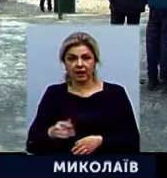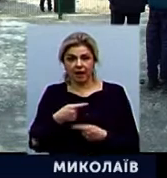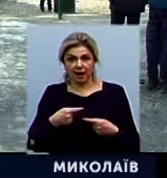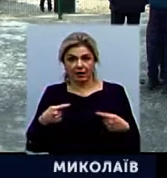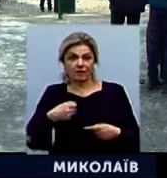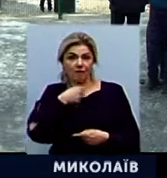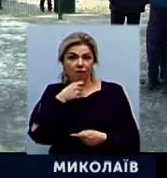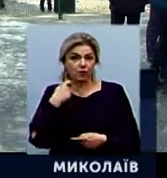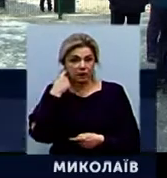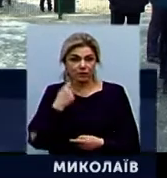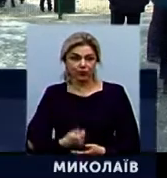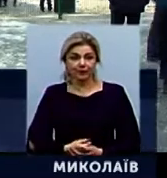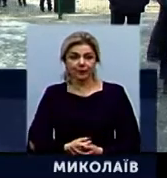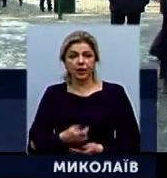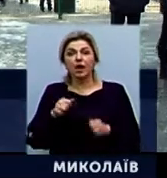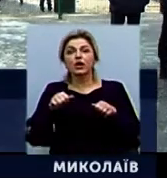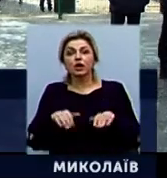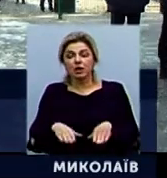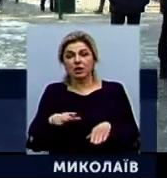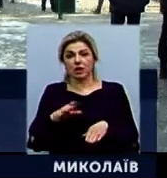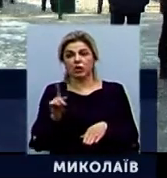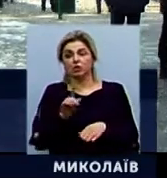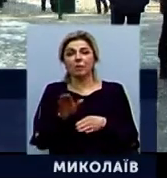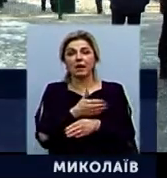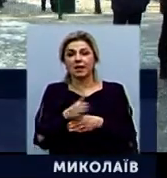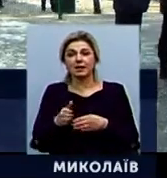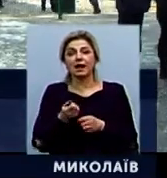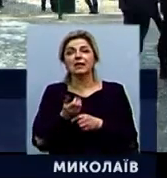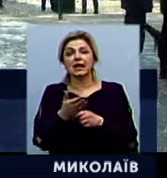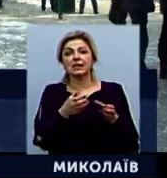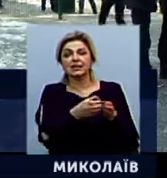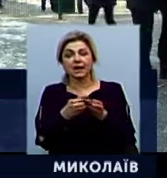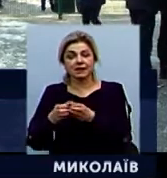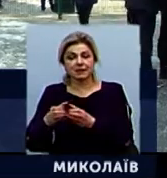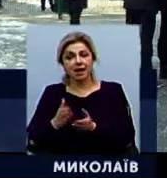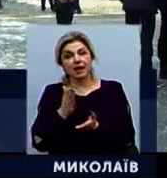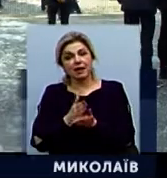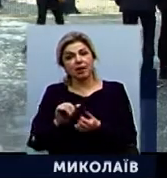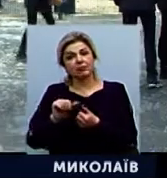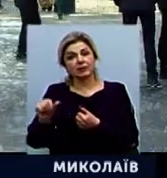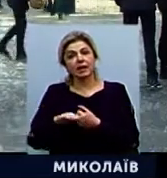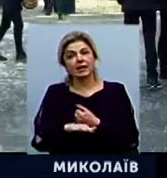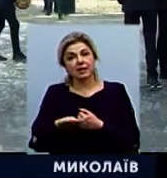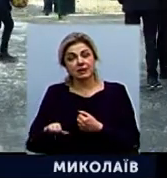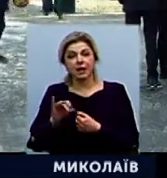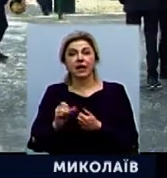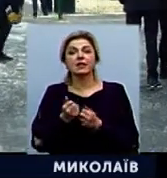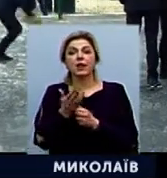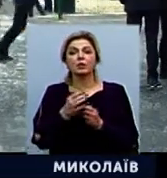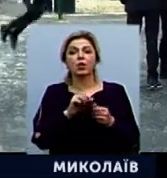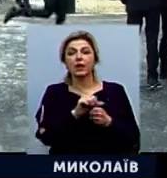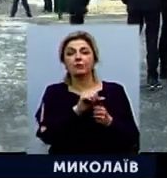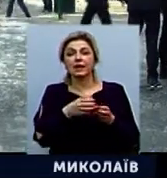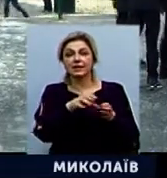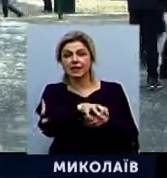прийняли рішення розділити на кілька секцій. Там є дитяча локація і є кілька секцій